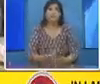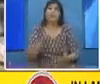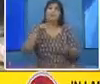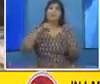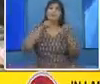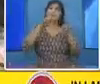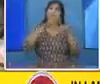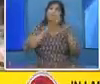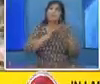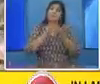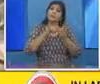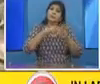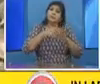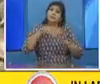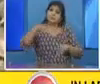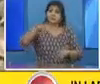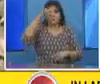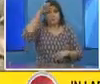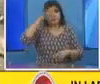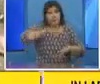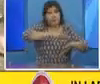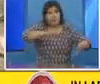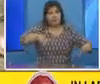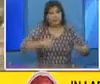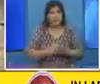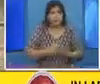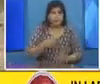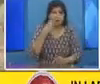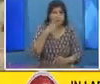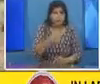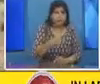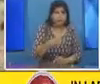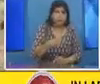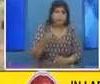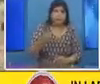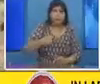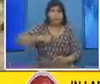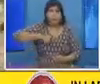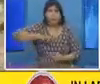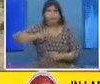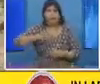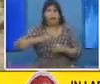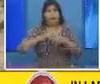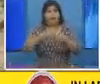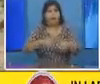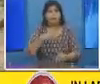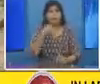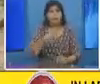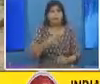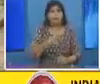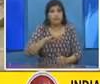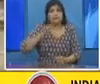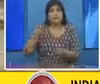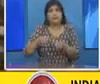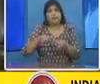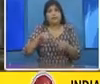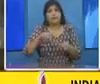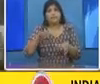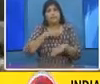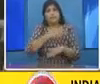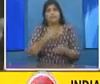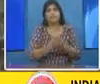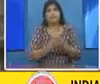में भारत की भूमि पर आंख उठाकर देखने वालों को करारा जवाब मिला है।